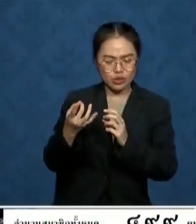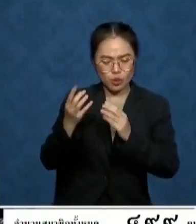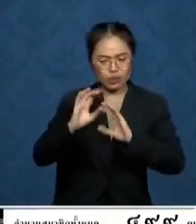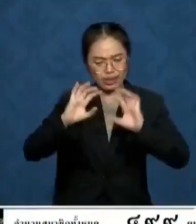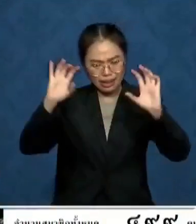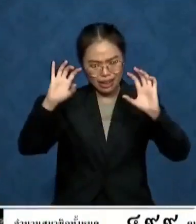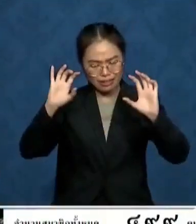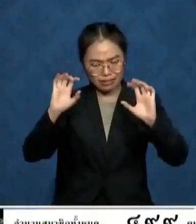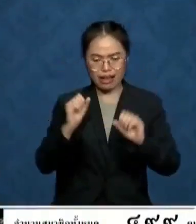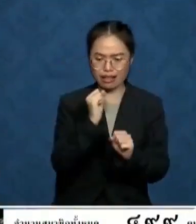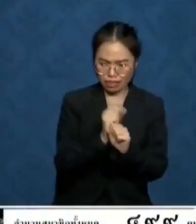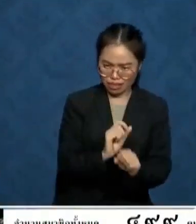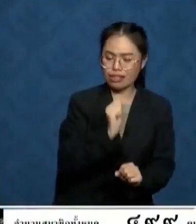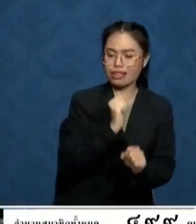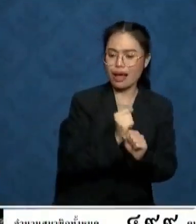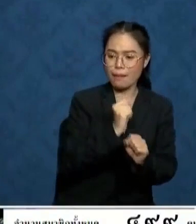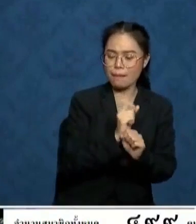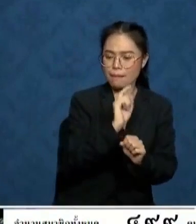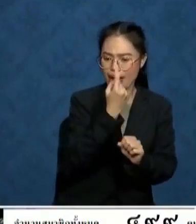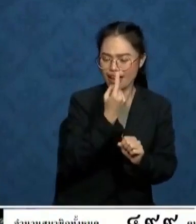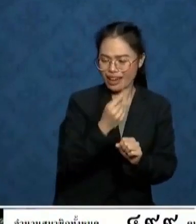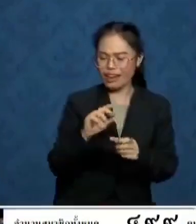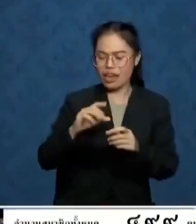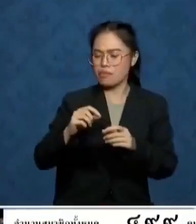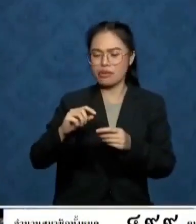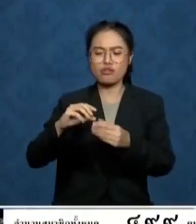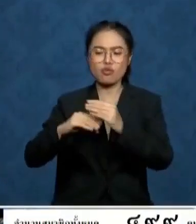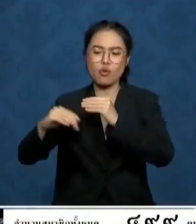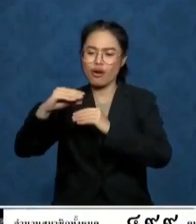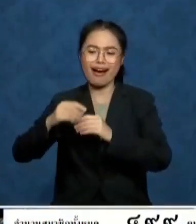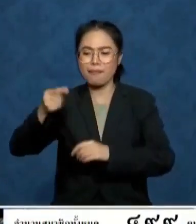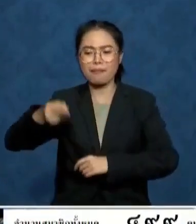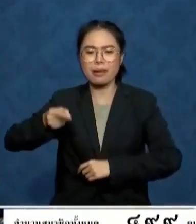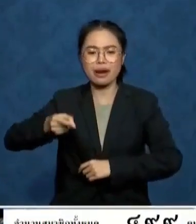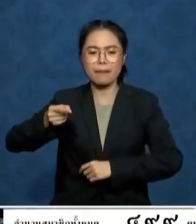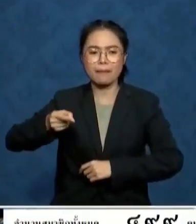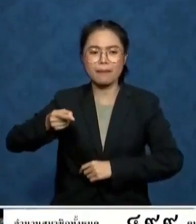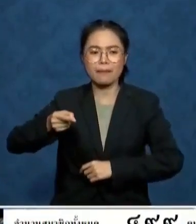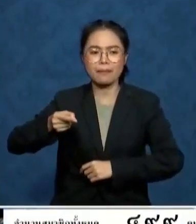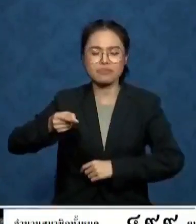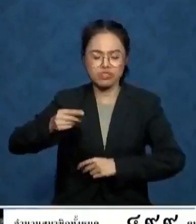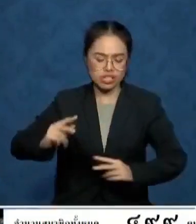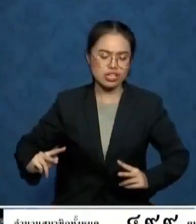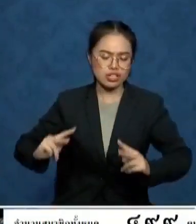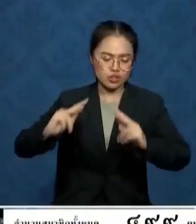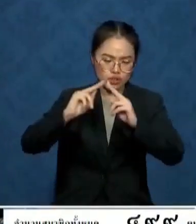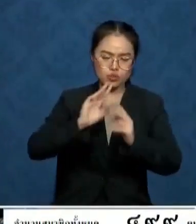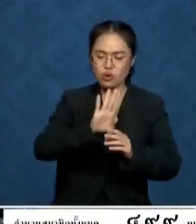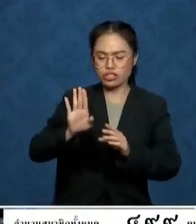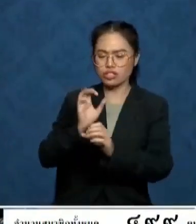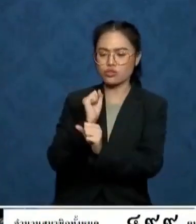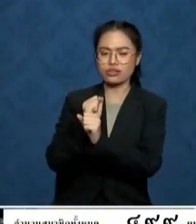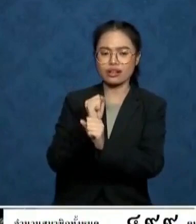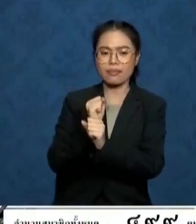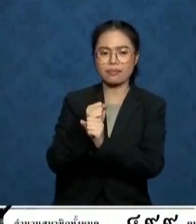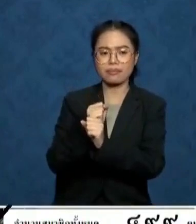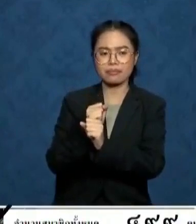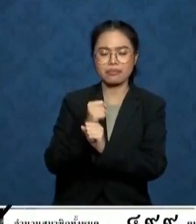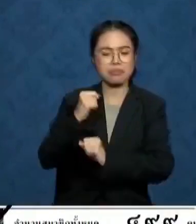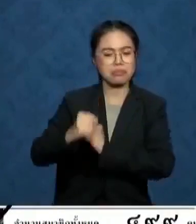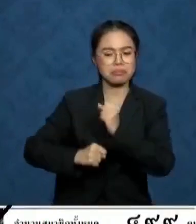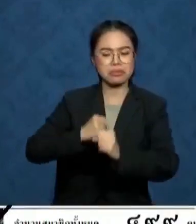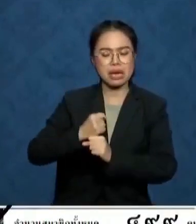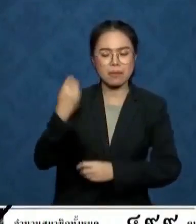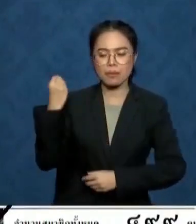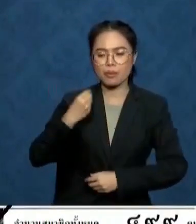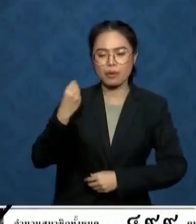ทำอันไหนเป็นสิ่งที่งานเป็นเป็นงานประจำที่แต่ละหน่วยงานทำอยู่แล้วทุก